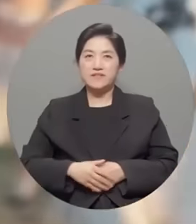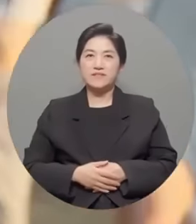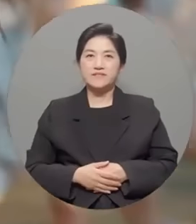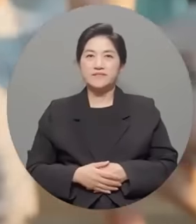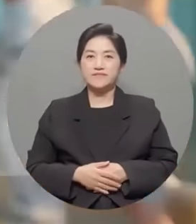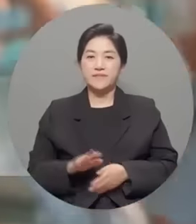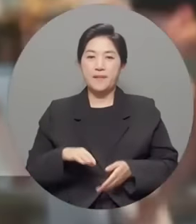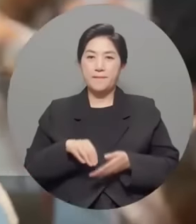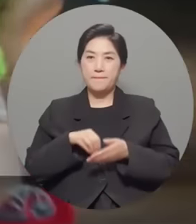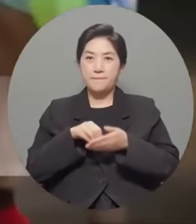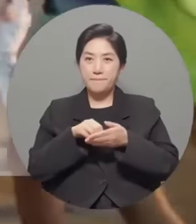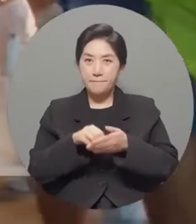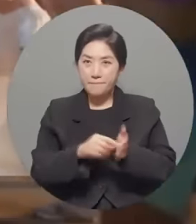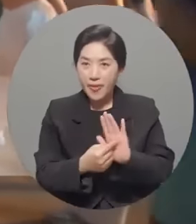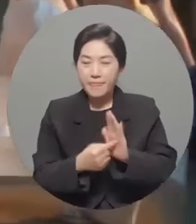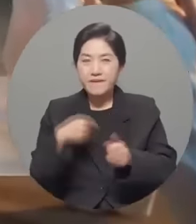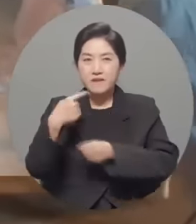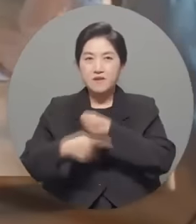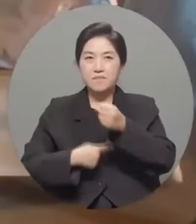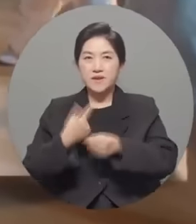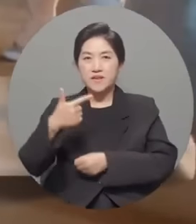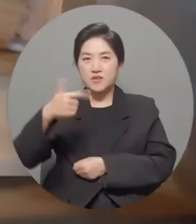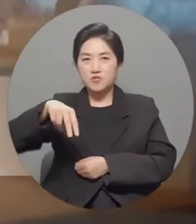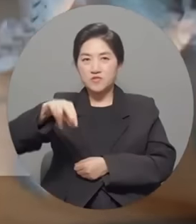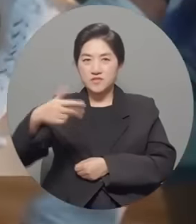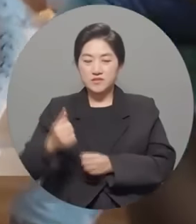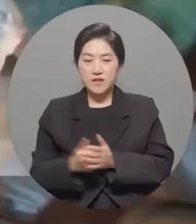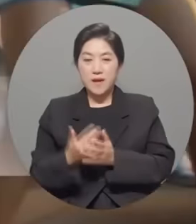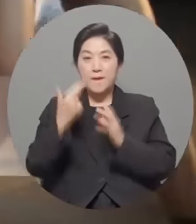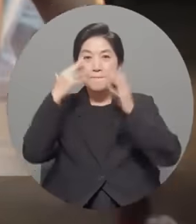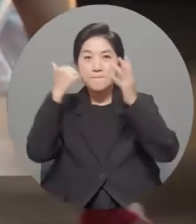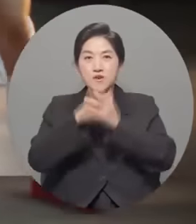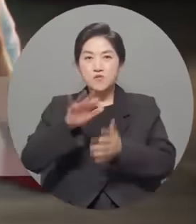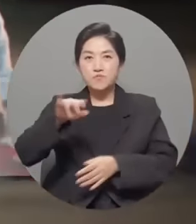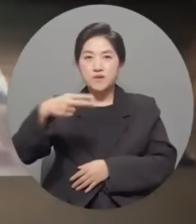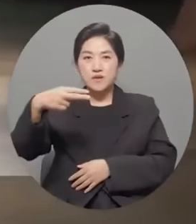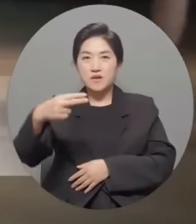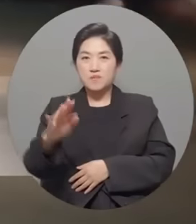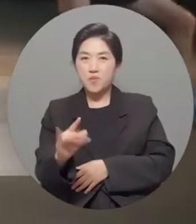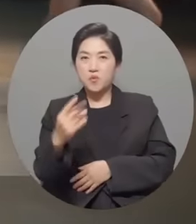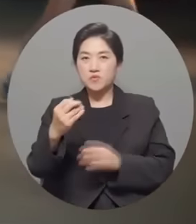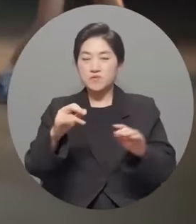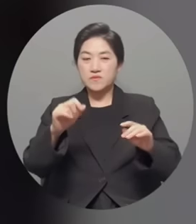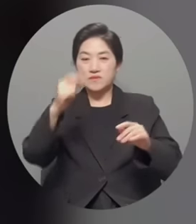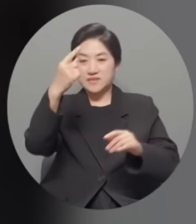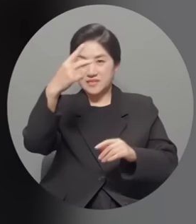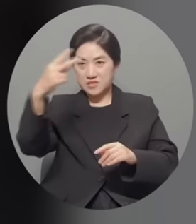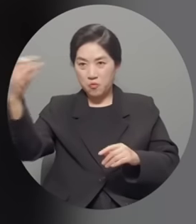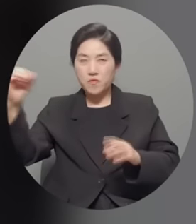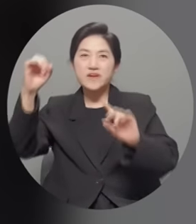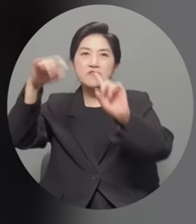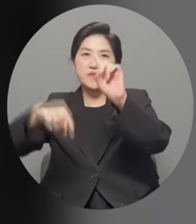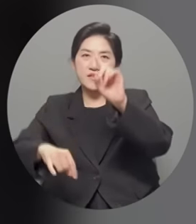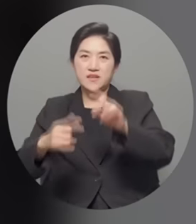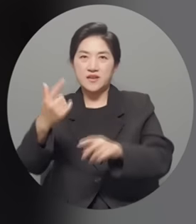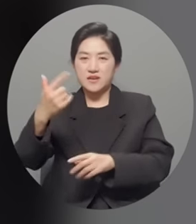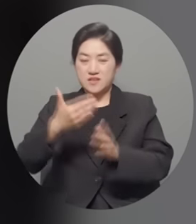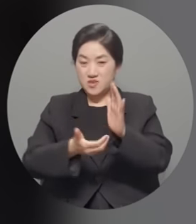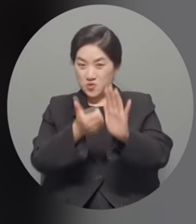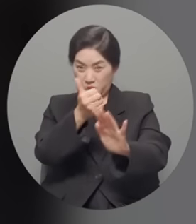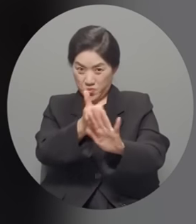데뷔 1년 만에 걸그룹 뉴진스는 미국 빌보드 200 차트 1위에 올랐습니다. 뉴진스의 성공